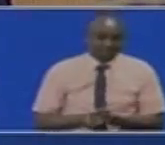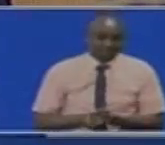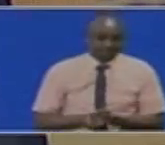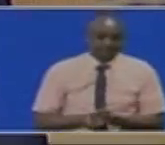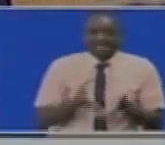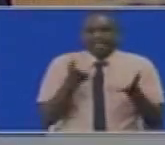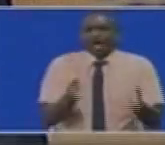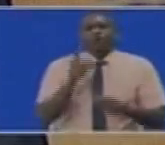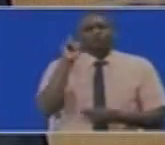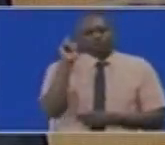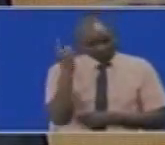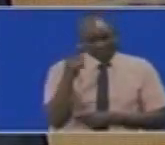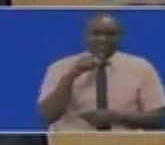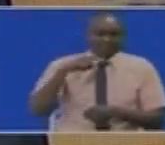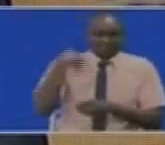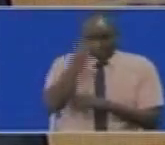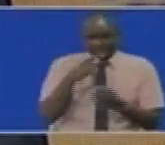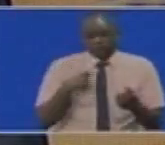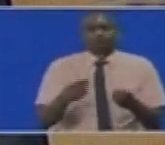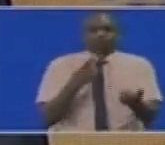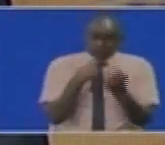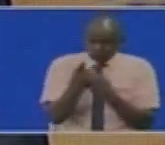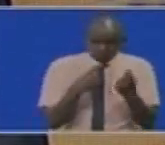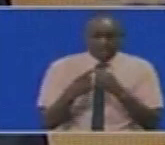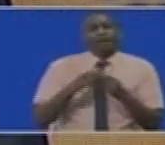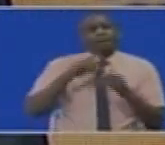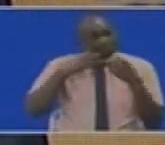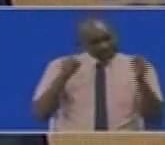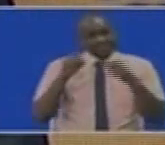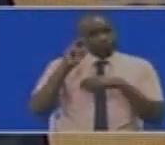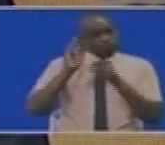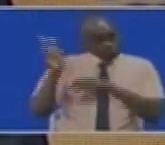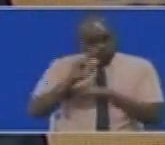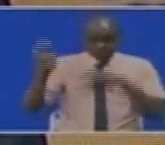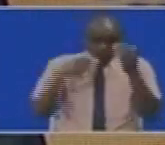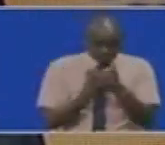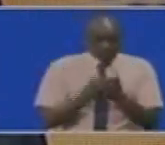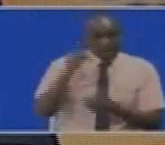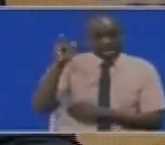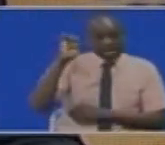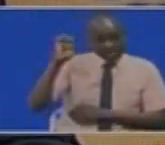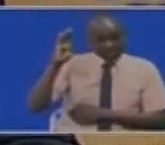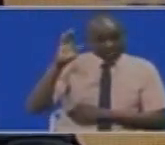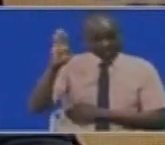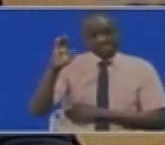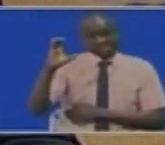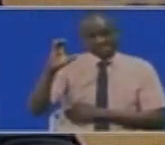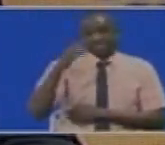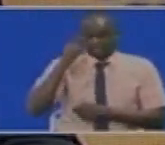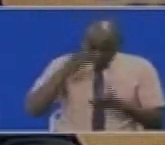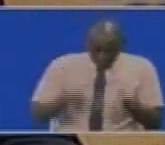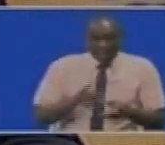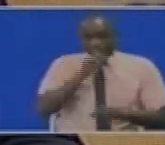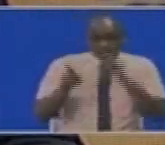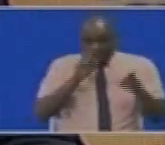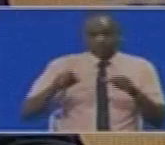Awamu ya kwanza ya mahojiano ya orodha ambayo ilipendekezwa na rais kwenye nyadhifa za tume ya uchaguzi nchini IEBC imefanyika hii